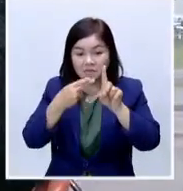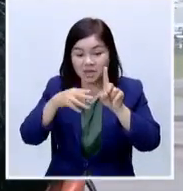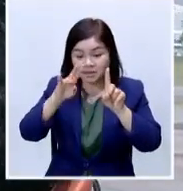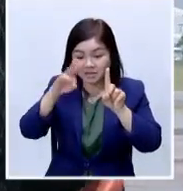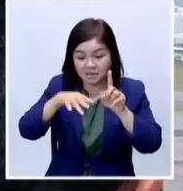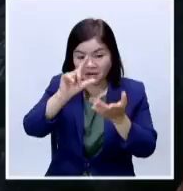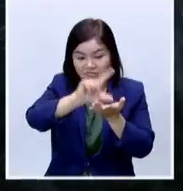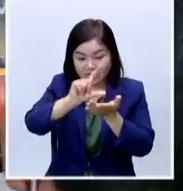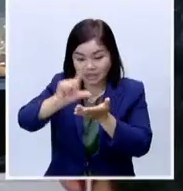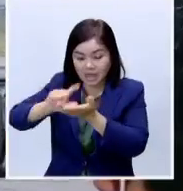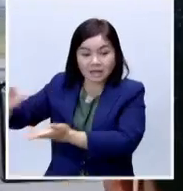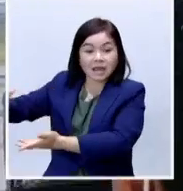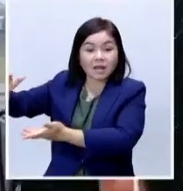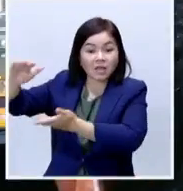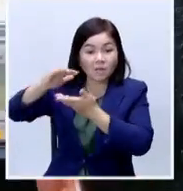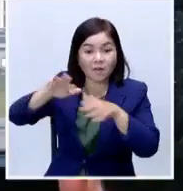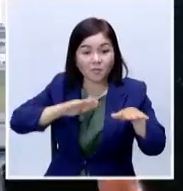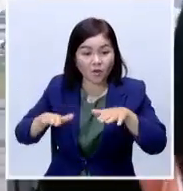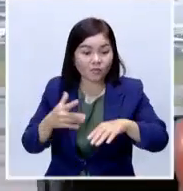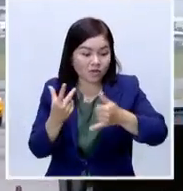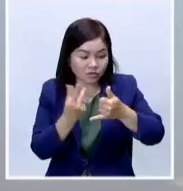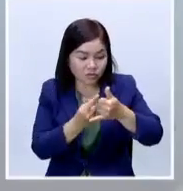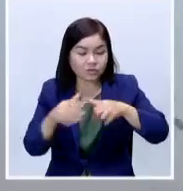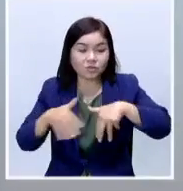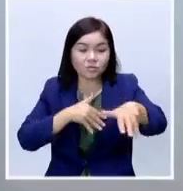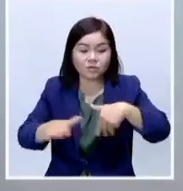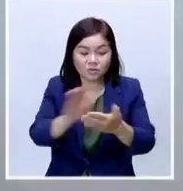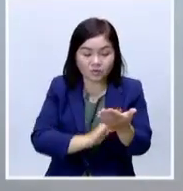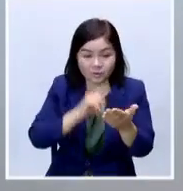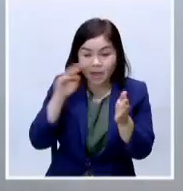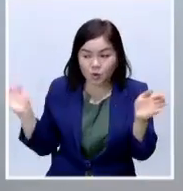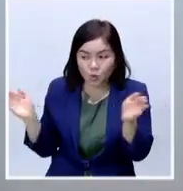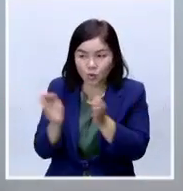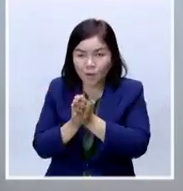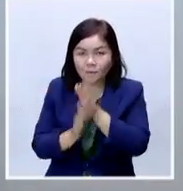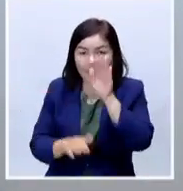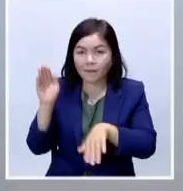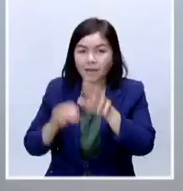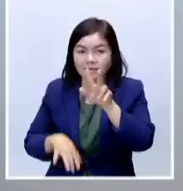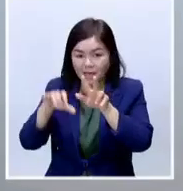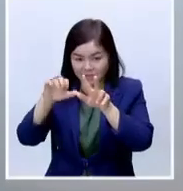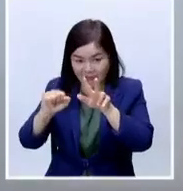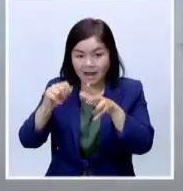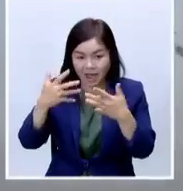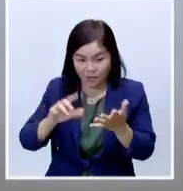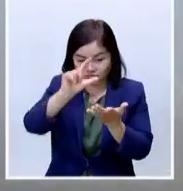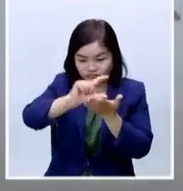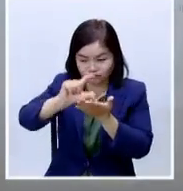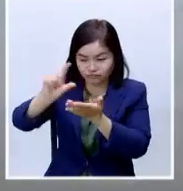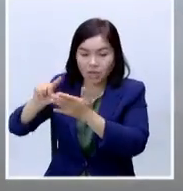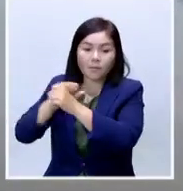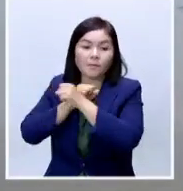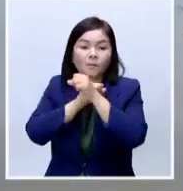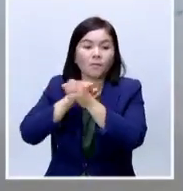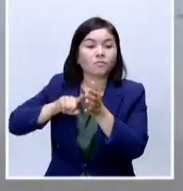ซีนที่นำเข้ามาแล้วก็เตรียมฉีดให้กับประชาชนคนไทยเนี่ยมีรวมกันมากกว่า 300,000โดสนะครับเพื่อใช้ในการควบคุมโรคใน